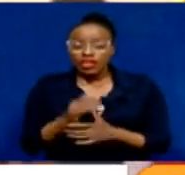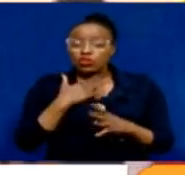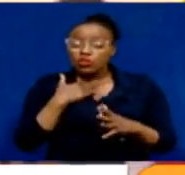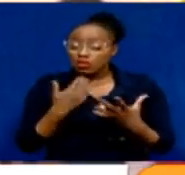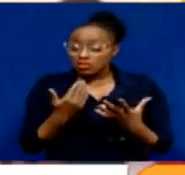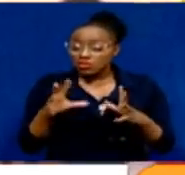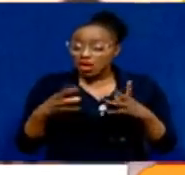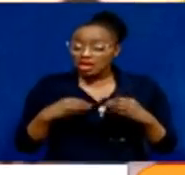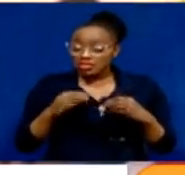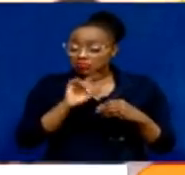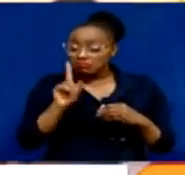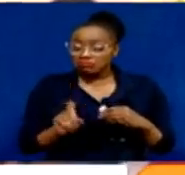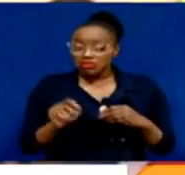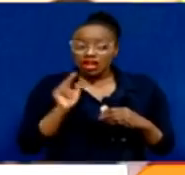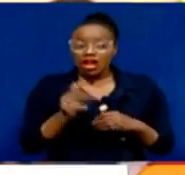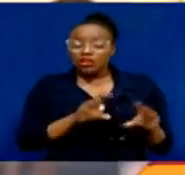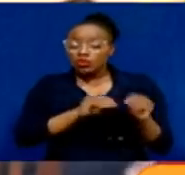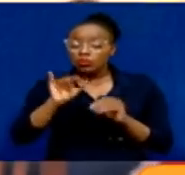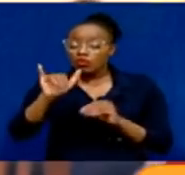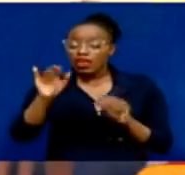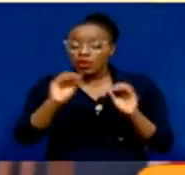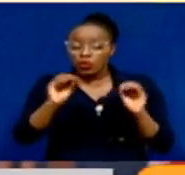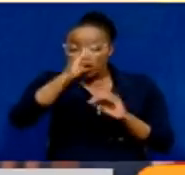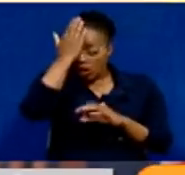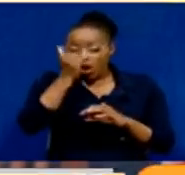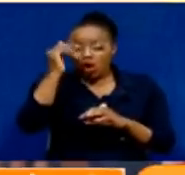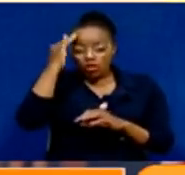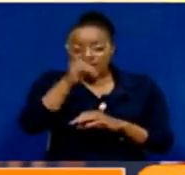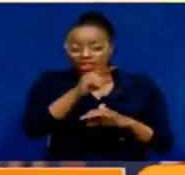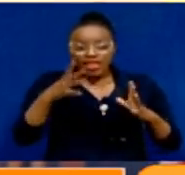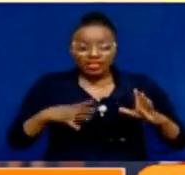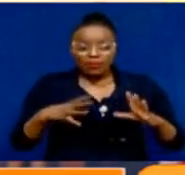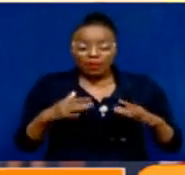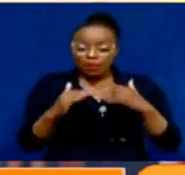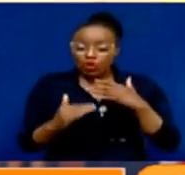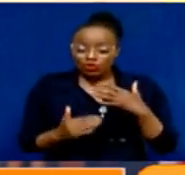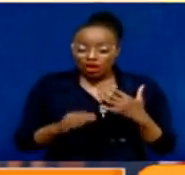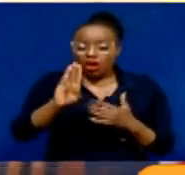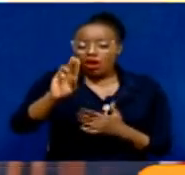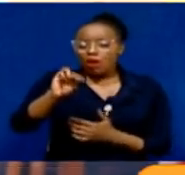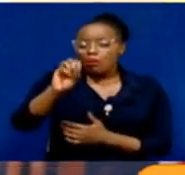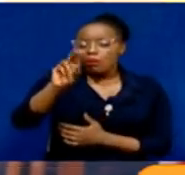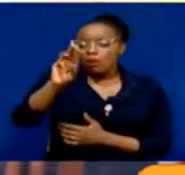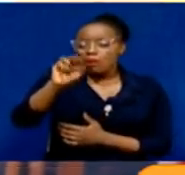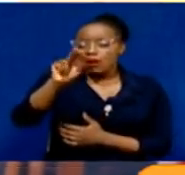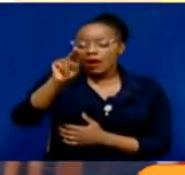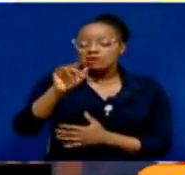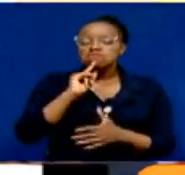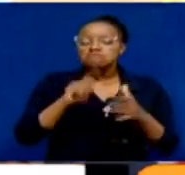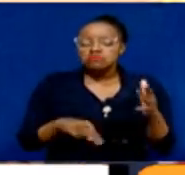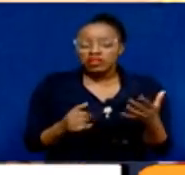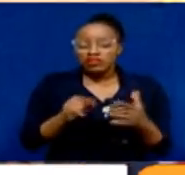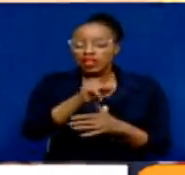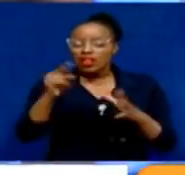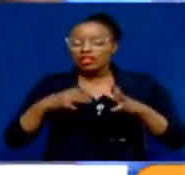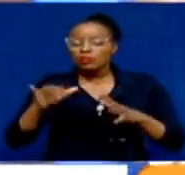kweli? Atuendi huko. Kwa sababu tunawajua wale vile mheshimiwa Momanyi amesema, wale tunajua